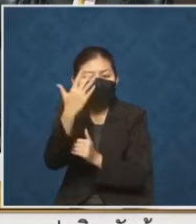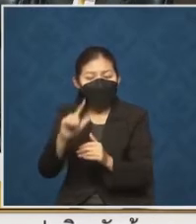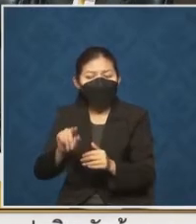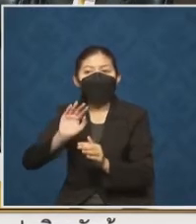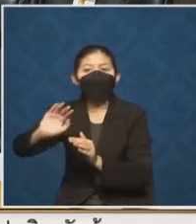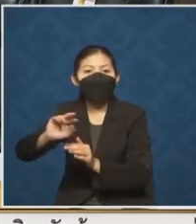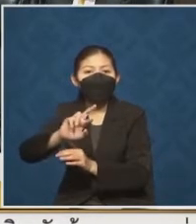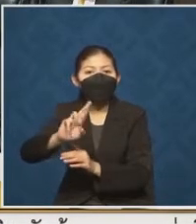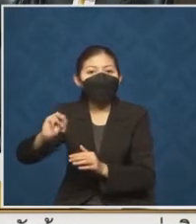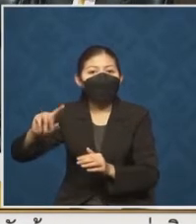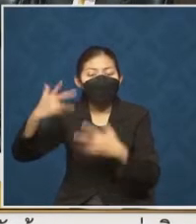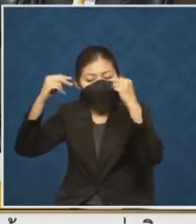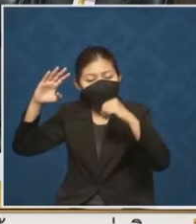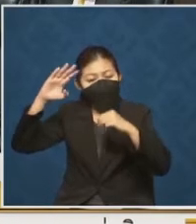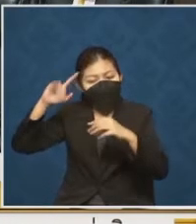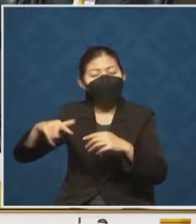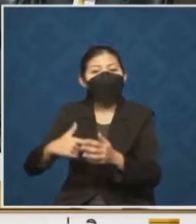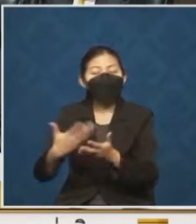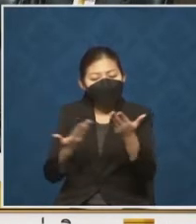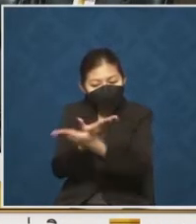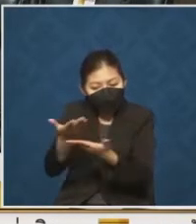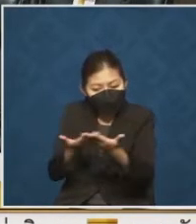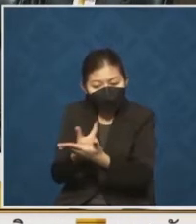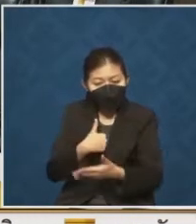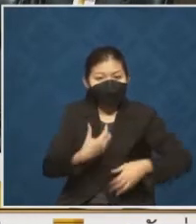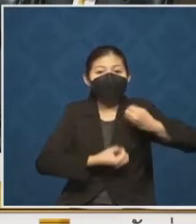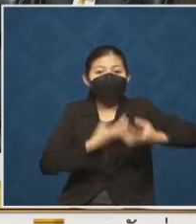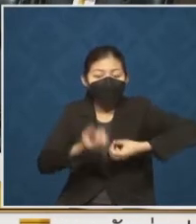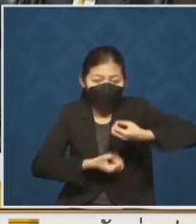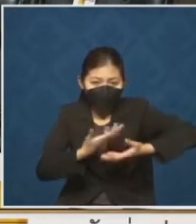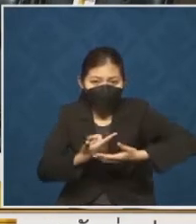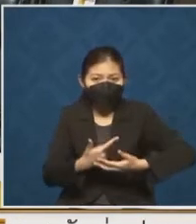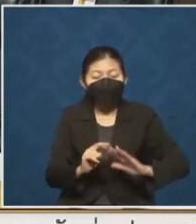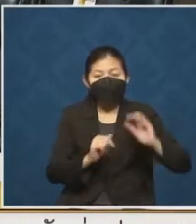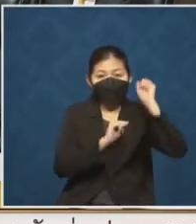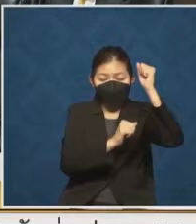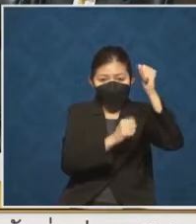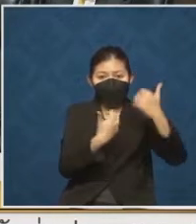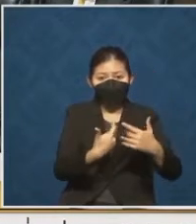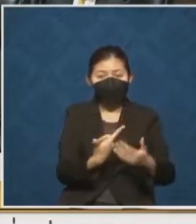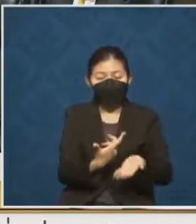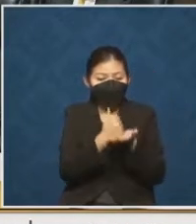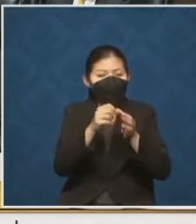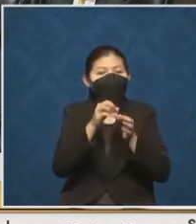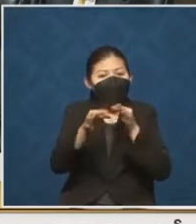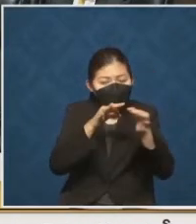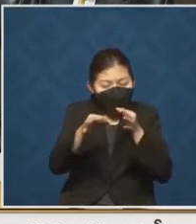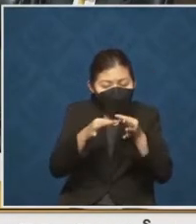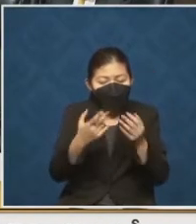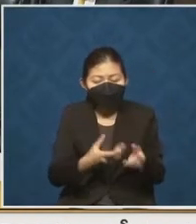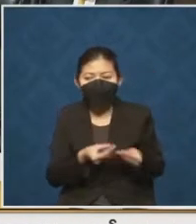สาเหตุปัญหาคืออะไรมีแนวทางแก้ไขอย่างไรเพื่อที่ท่านจะเล่นรำไปนะครับพิจารณา